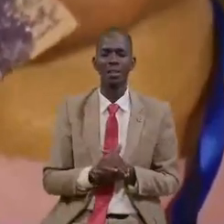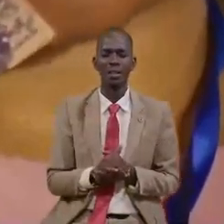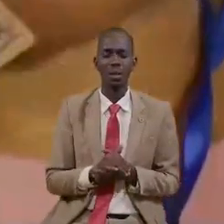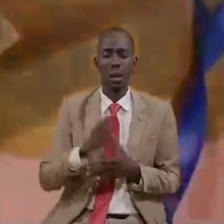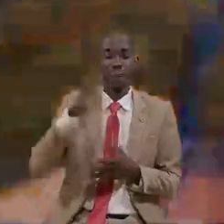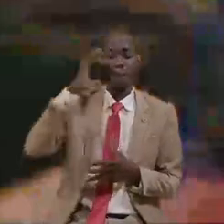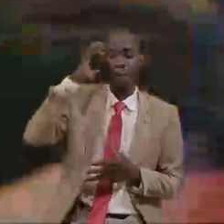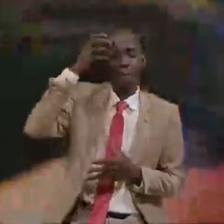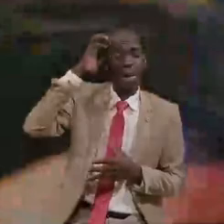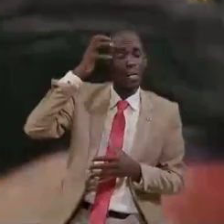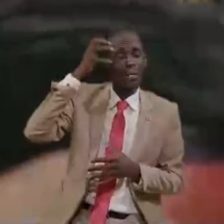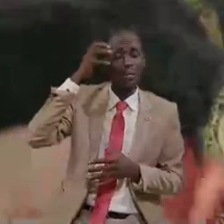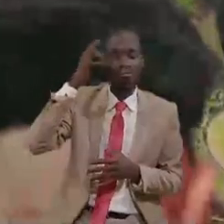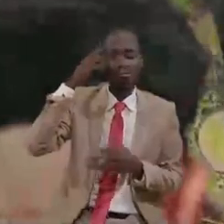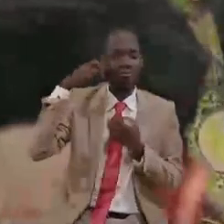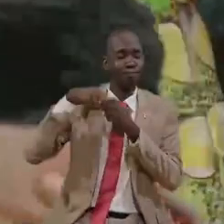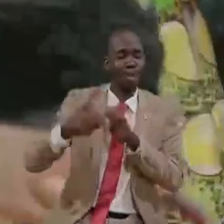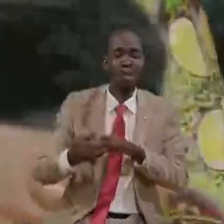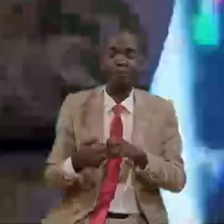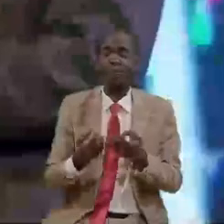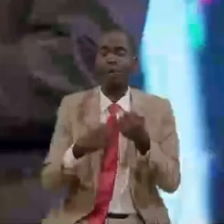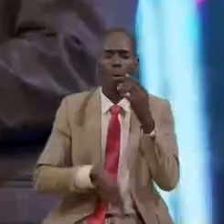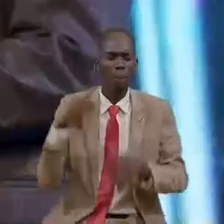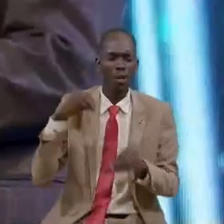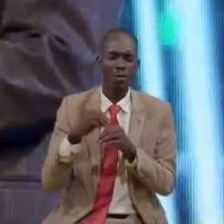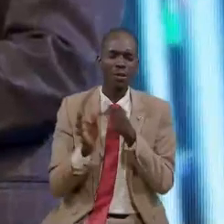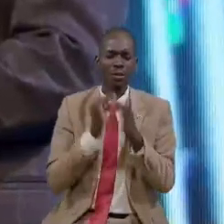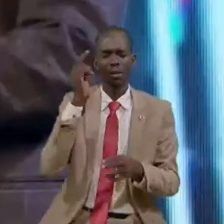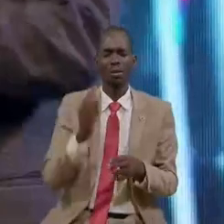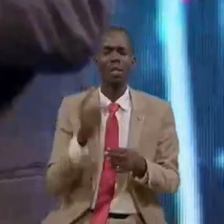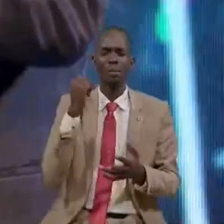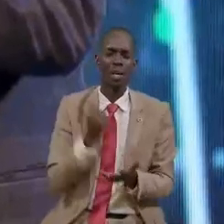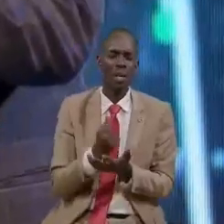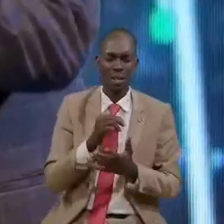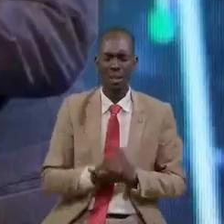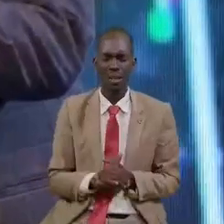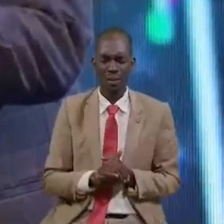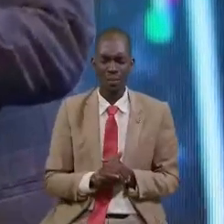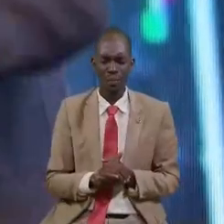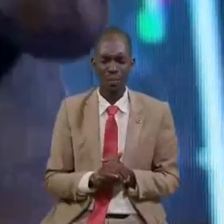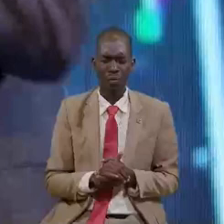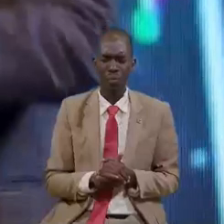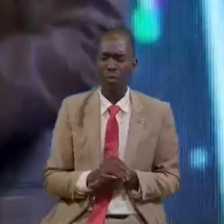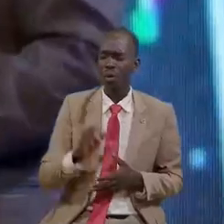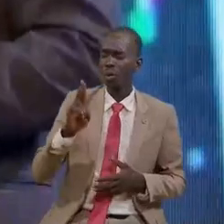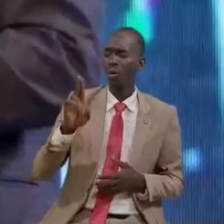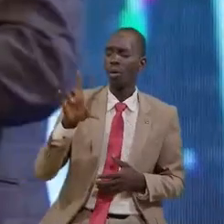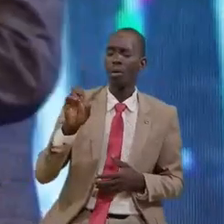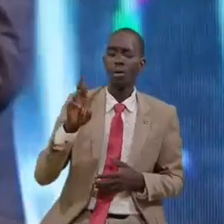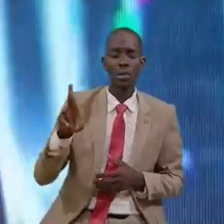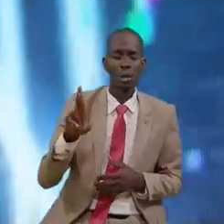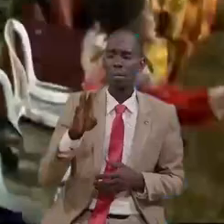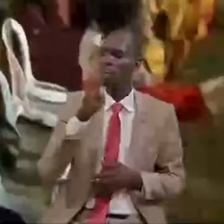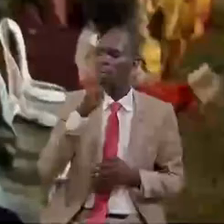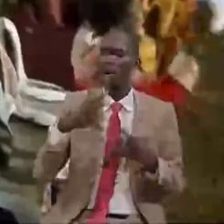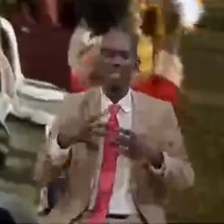La folie, sortez au nom de Jésus. Le cerf, soyez en guéri au nom